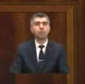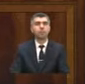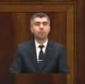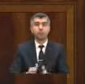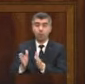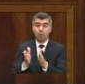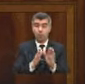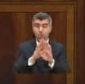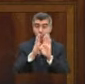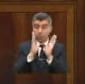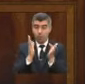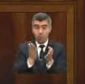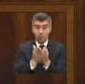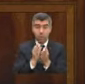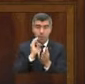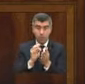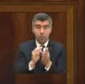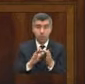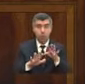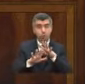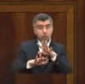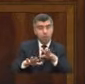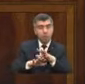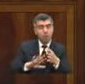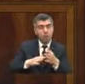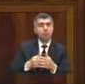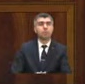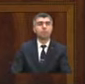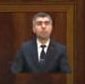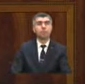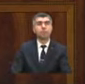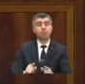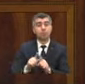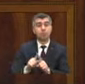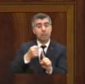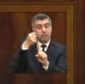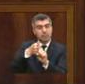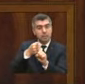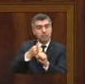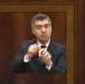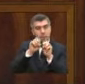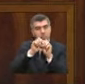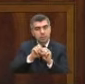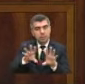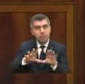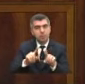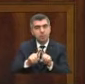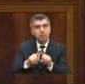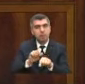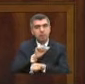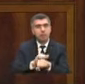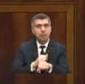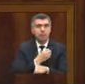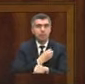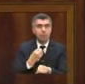هذا التراكم الايجابي في المجال الاجتماعي خلال هذه الولايه، فان ورشه تعميم الحمايه الاجتماعيه الذي تشنه جلالة